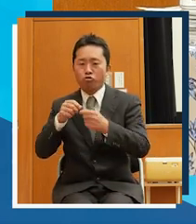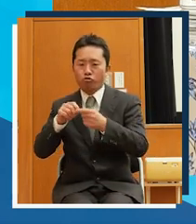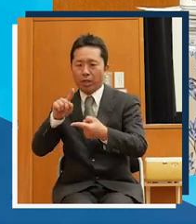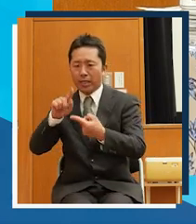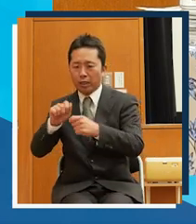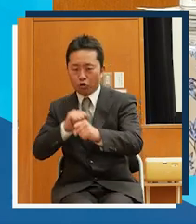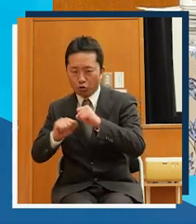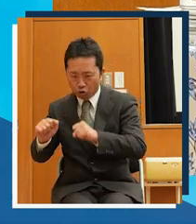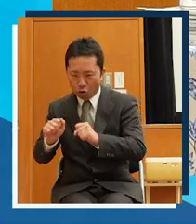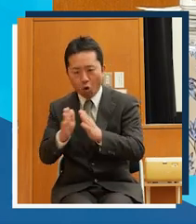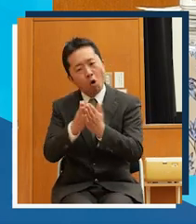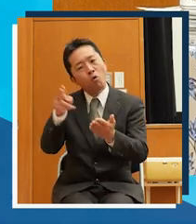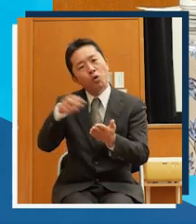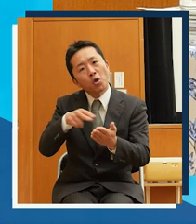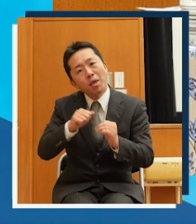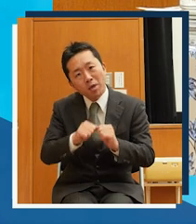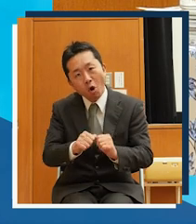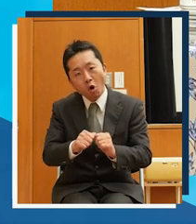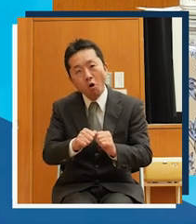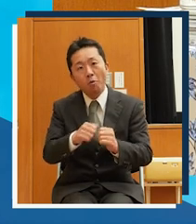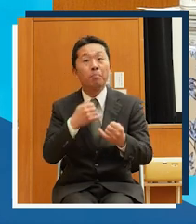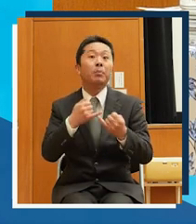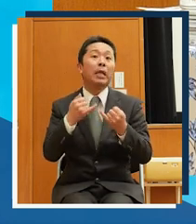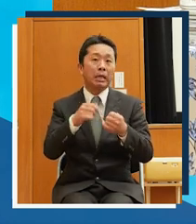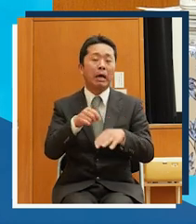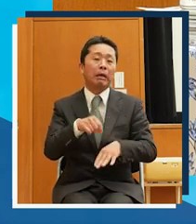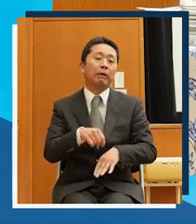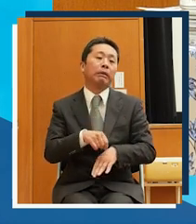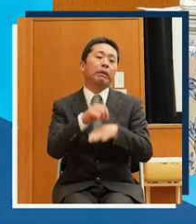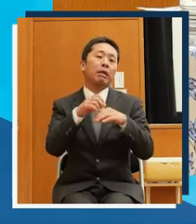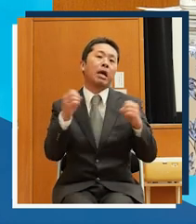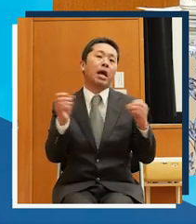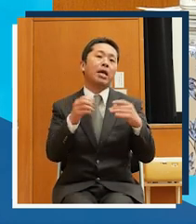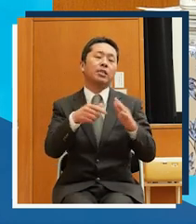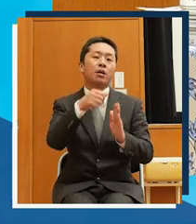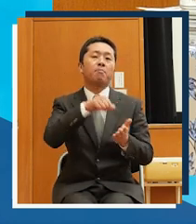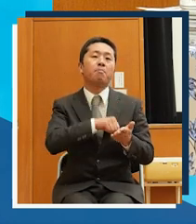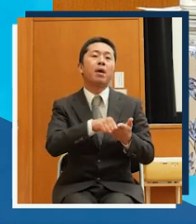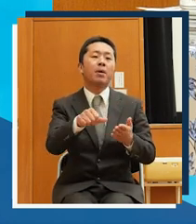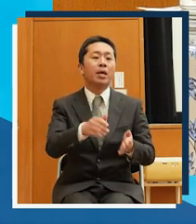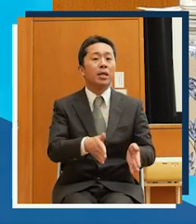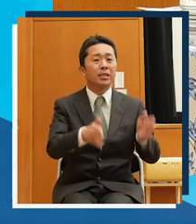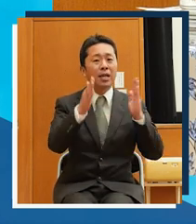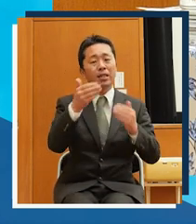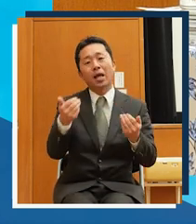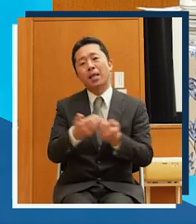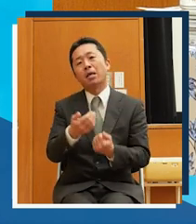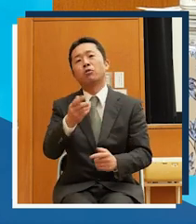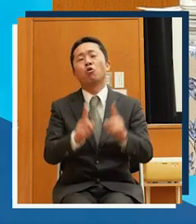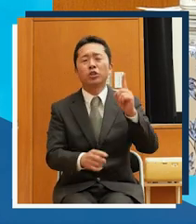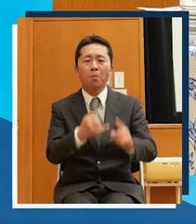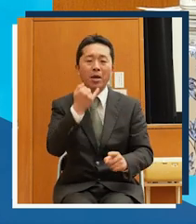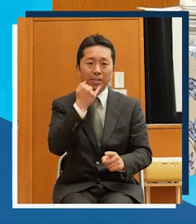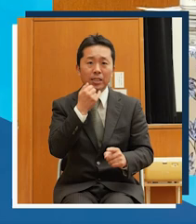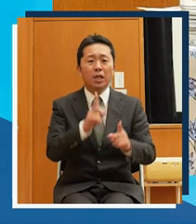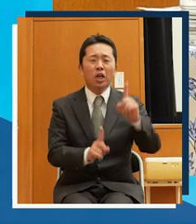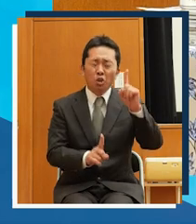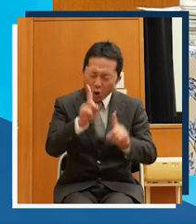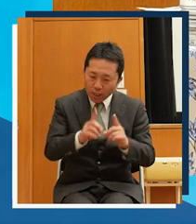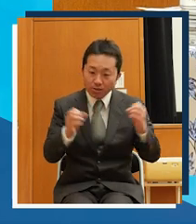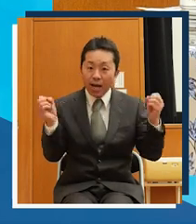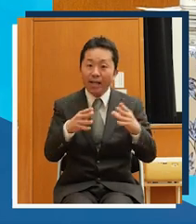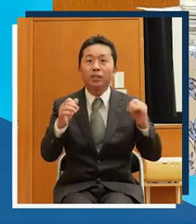みようみんなで本当にあの気軽に話し合えるメンバーで賛成でもいい反対でもいいから話をしてみようって